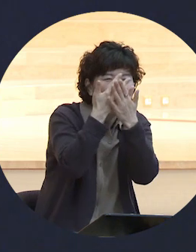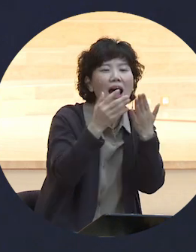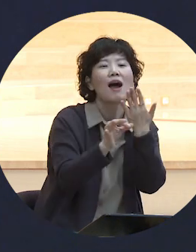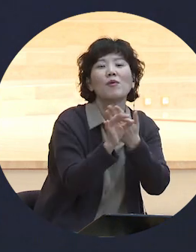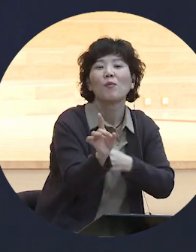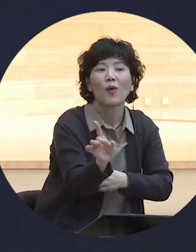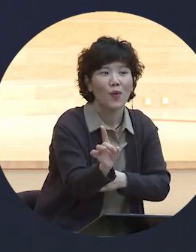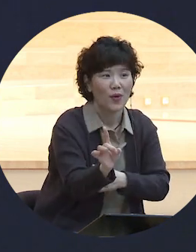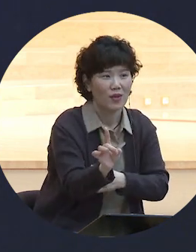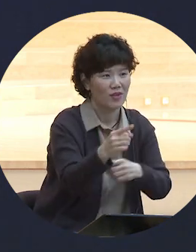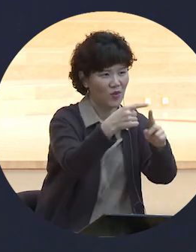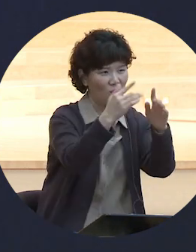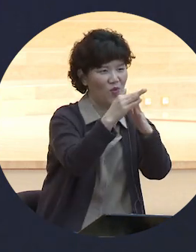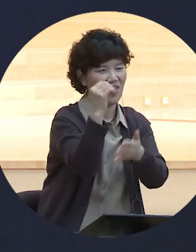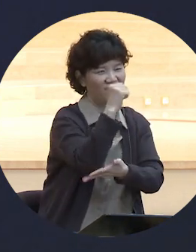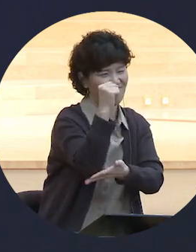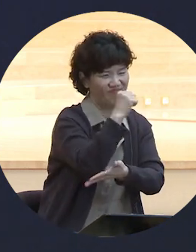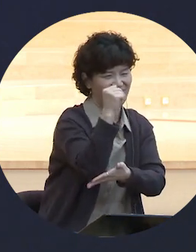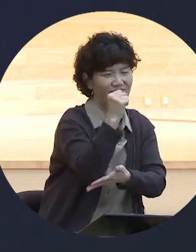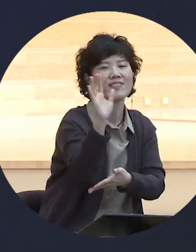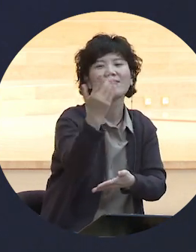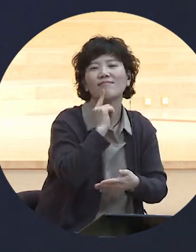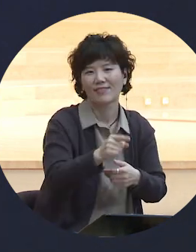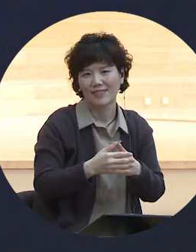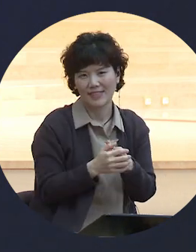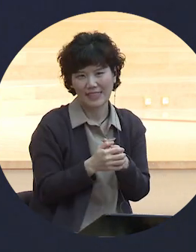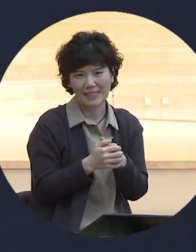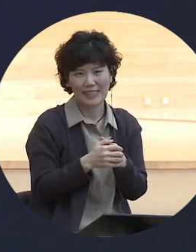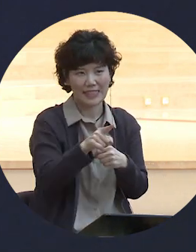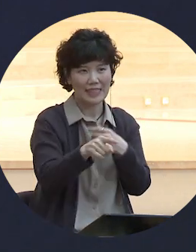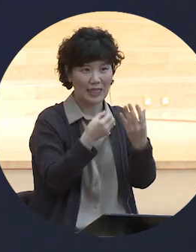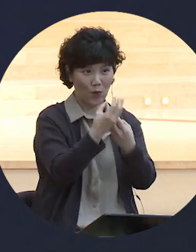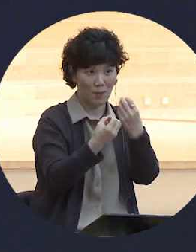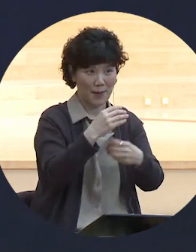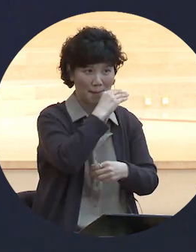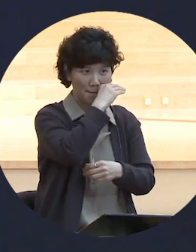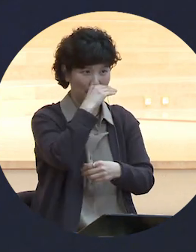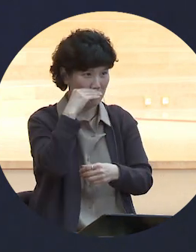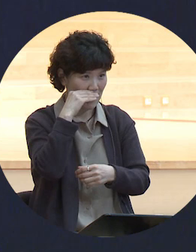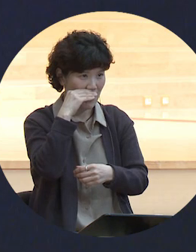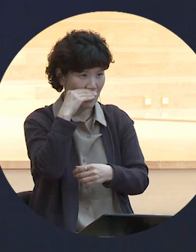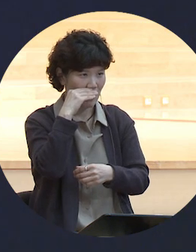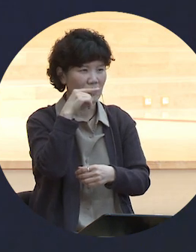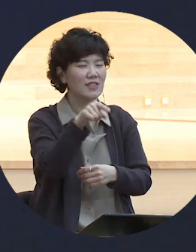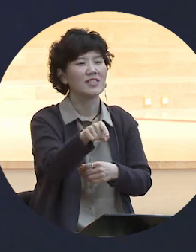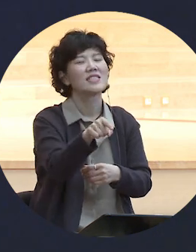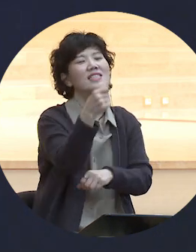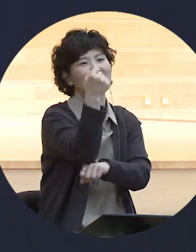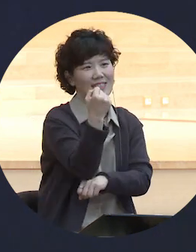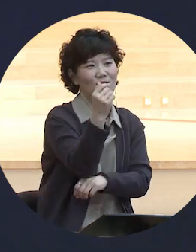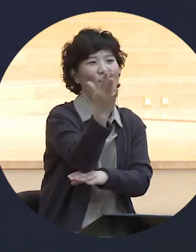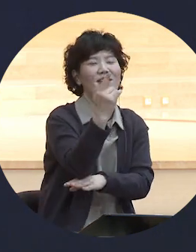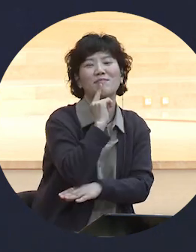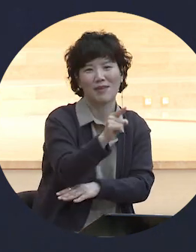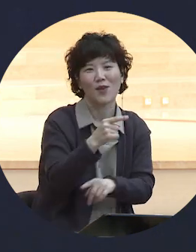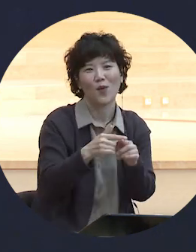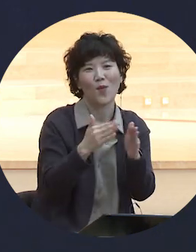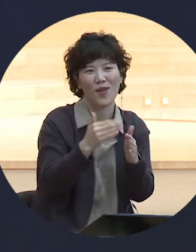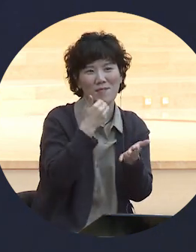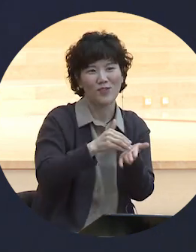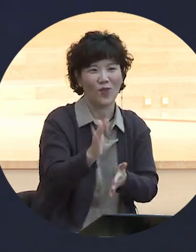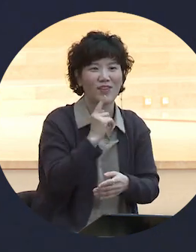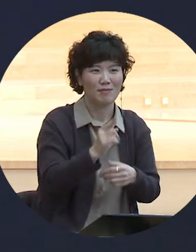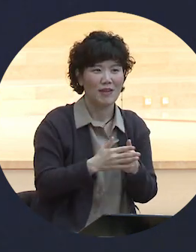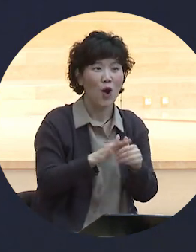흔들흔들하면 교회는 흔들 수밖에 없는 거예요. 이 고백이 바로 교회의 기초가 되어지고 반석이 되어지는 거예요. 오늘날